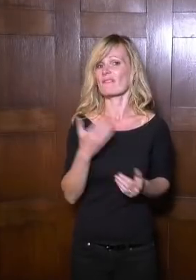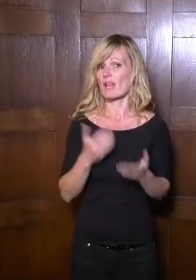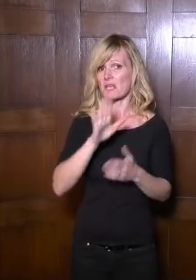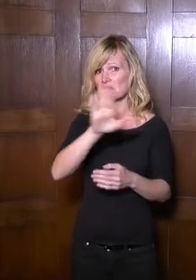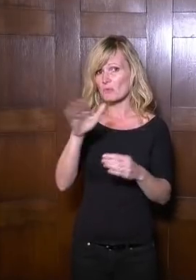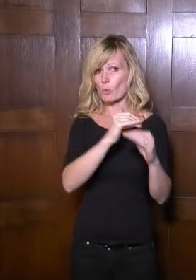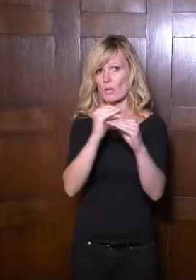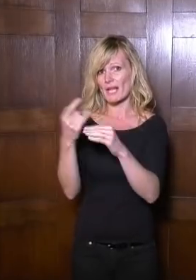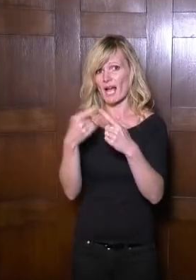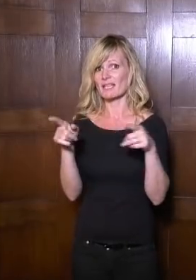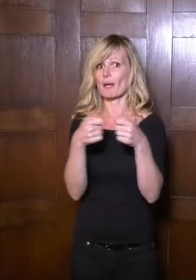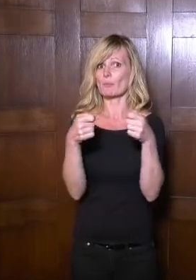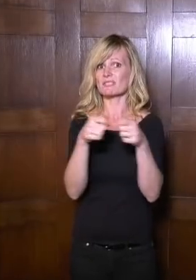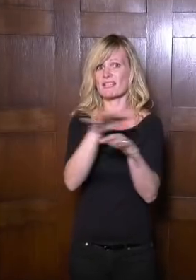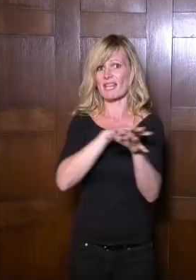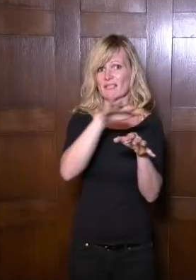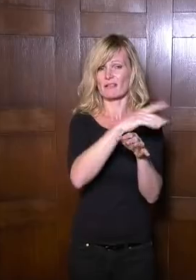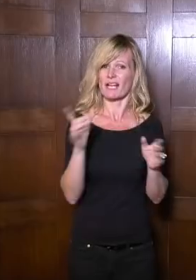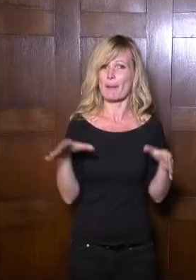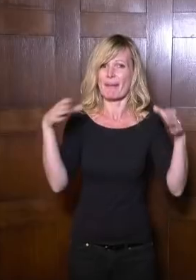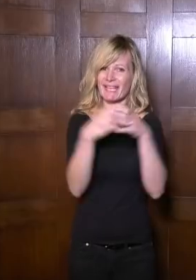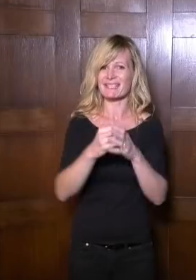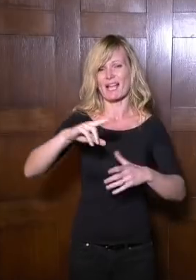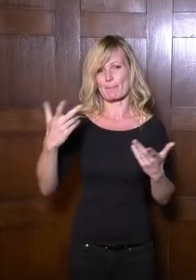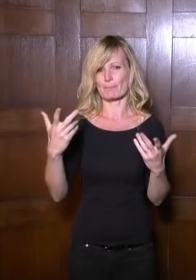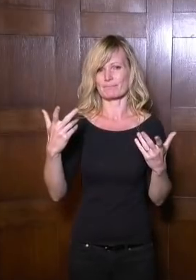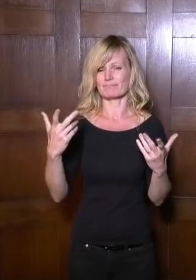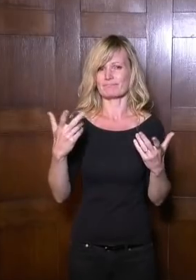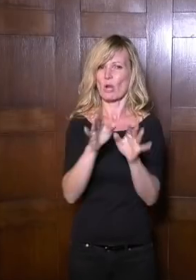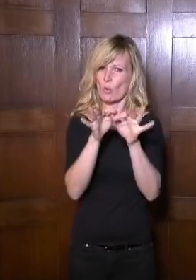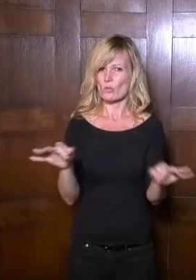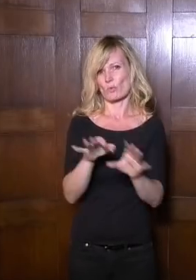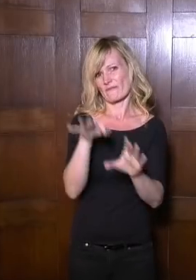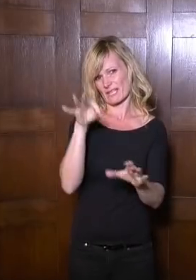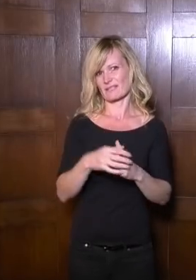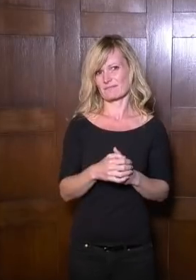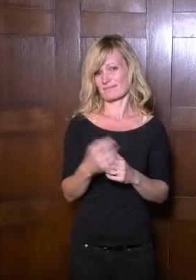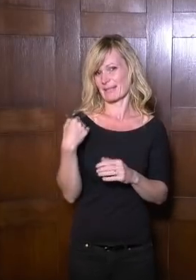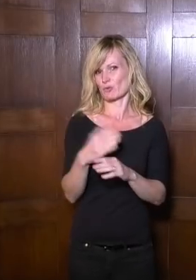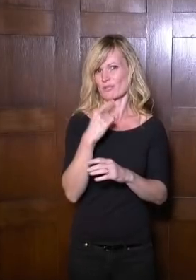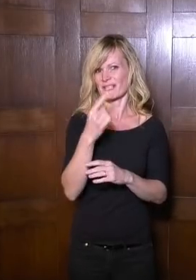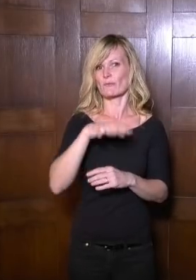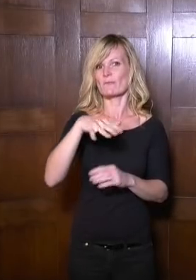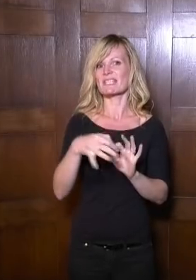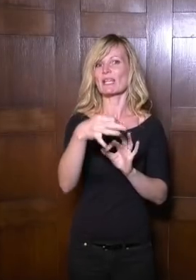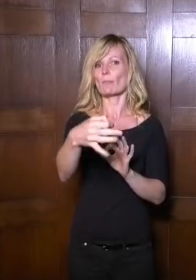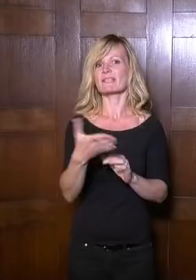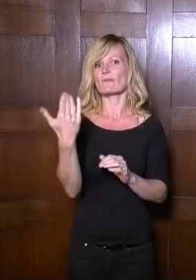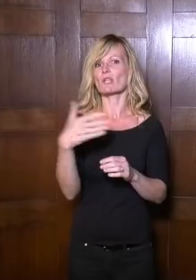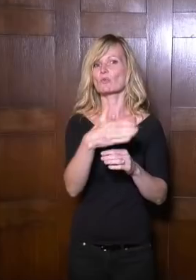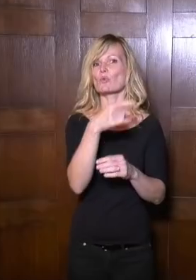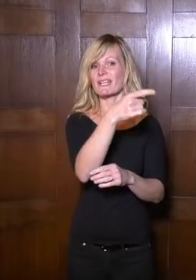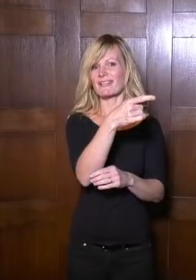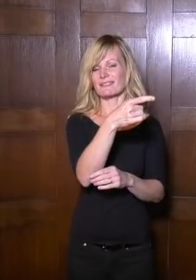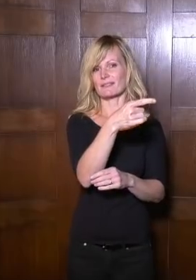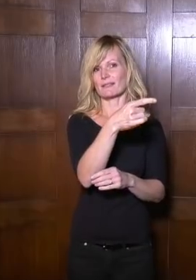den anderen Bundesländern einen gemeinsamen Konsens bilden können. Denn ich habe es vorhin schon angesprochen, bin 15 Kilometer von Thüringen